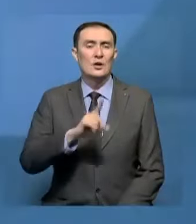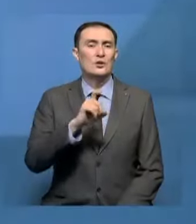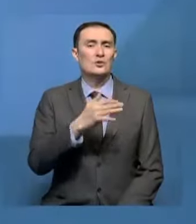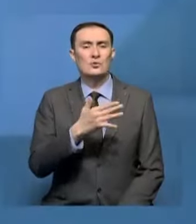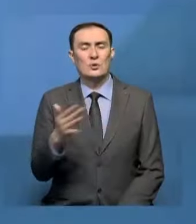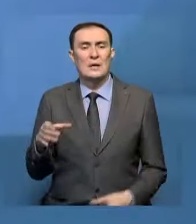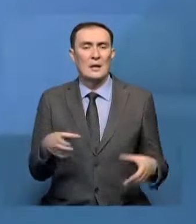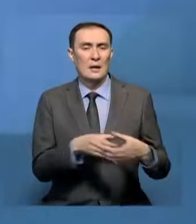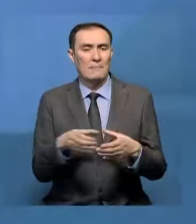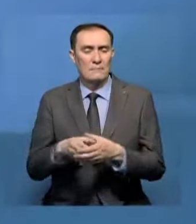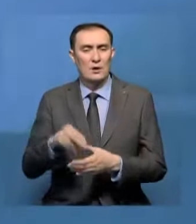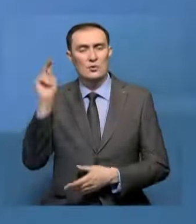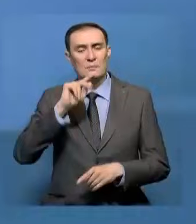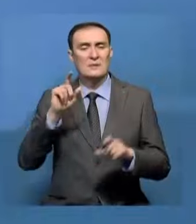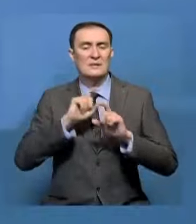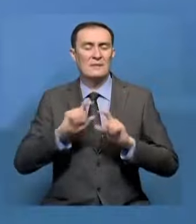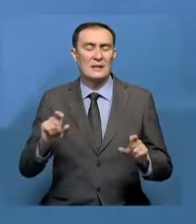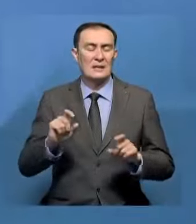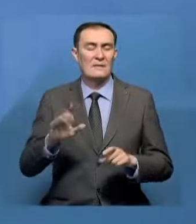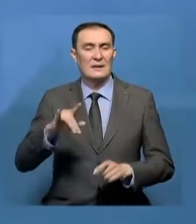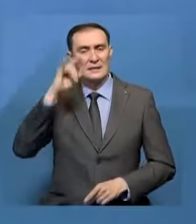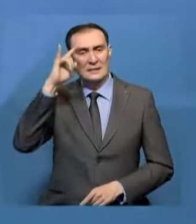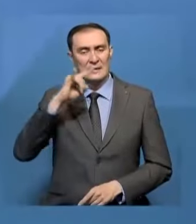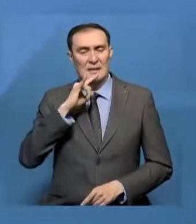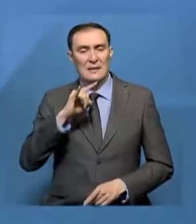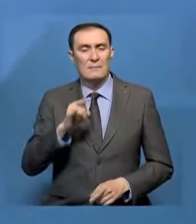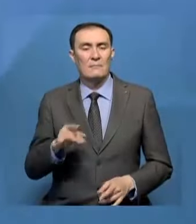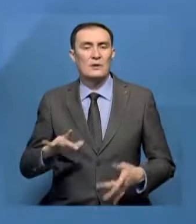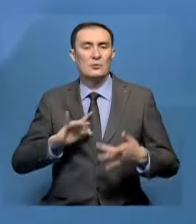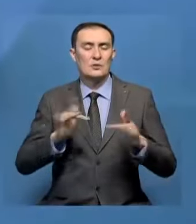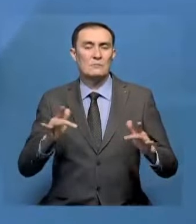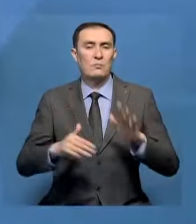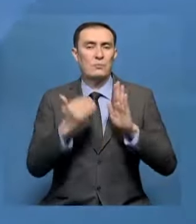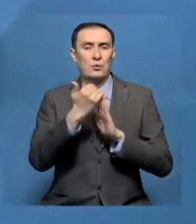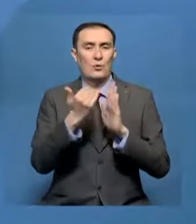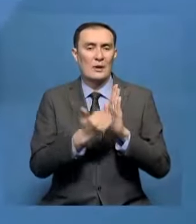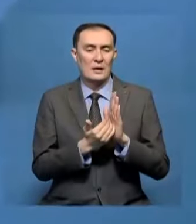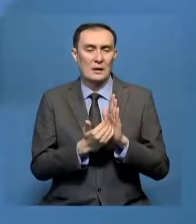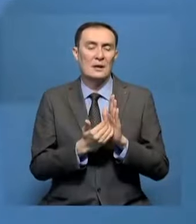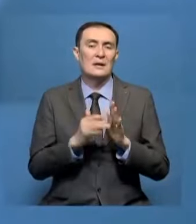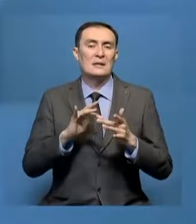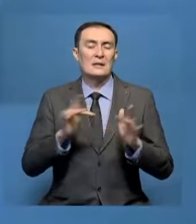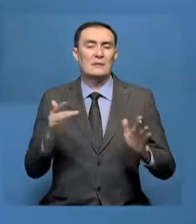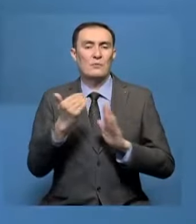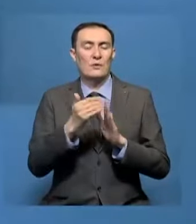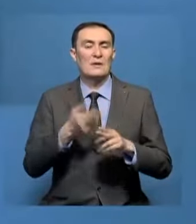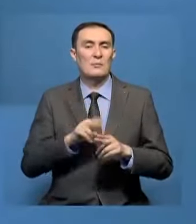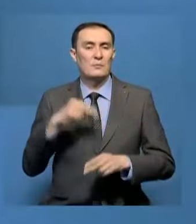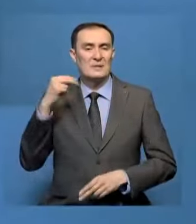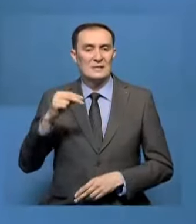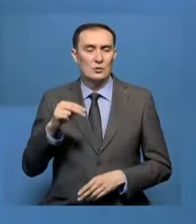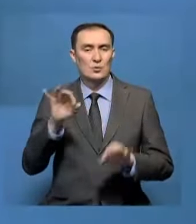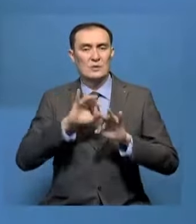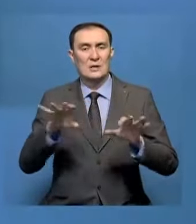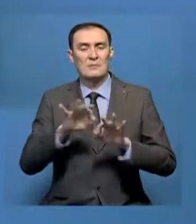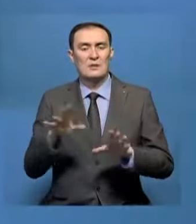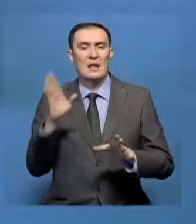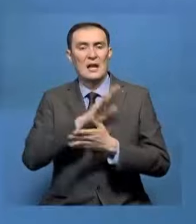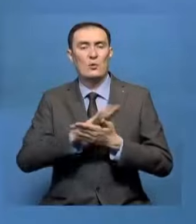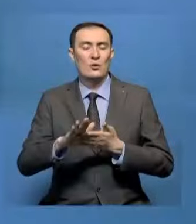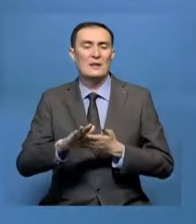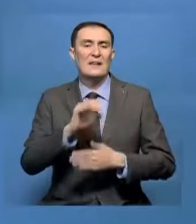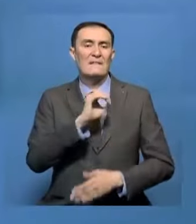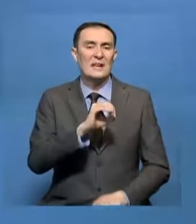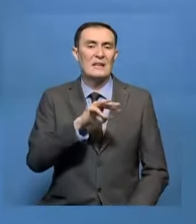сотни компаний учебных заведений по всему Казахстану подключились к проекту Эко Network об этом президенту сообщил эколог